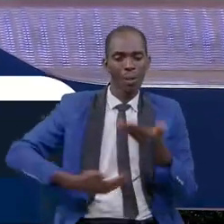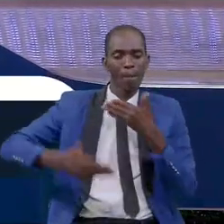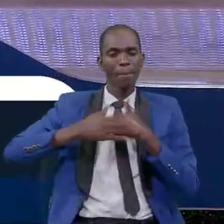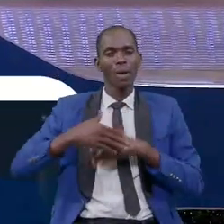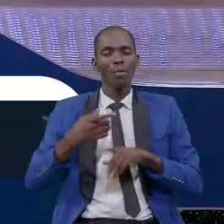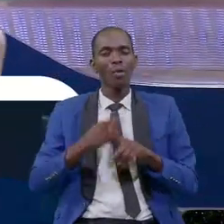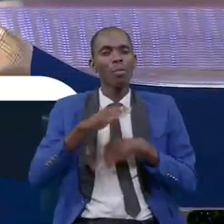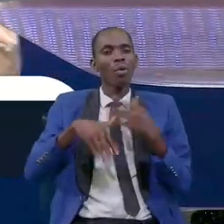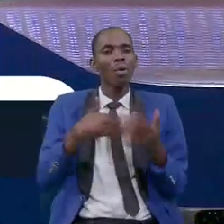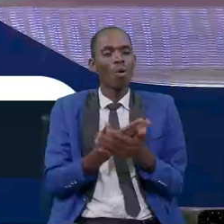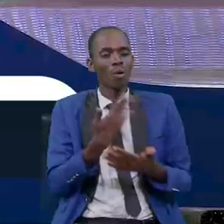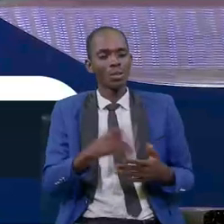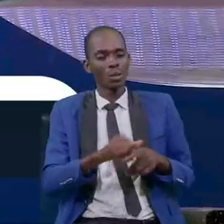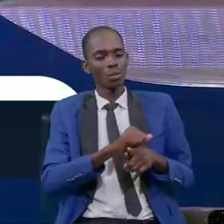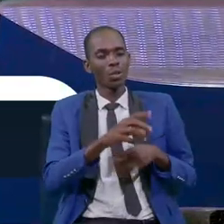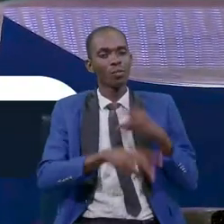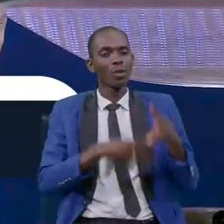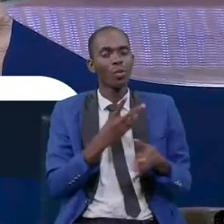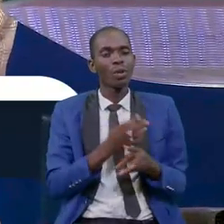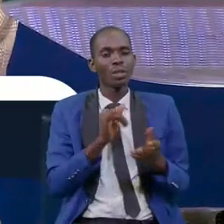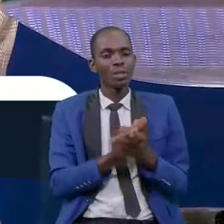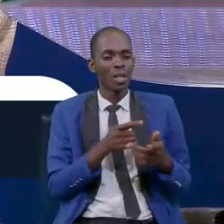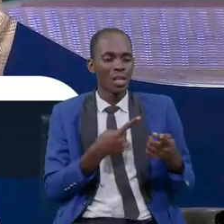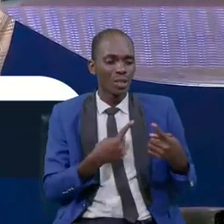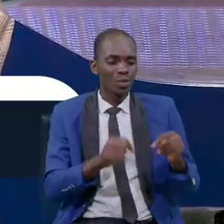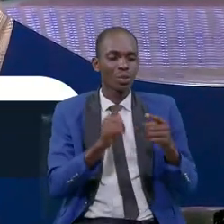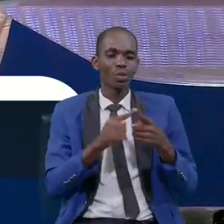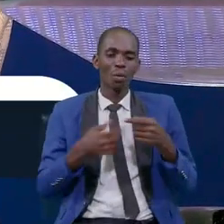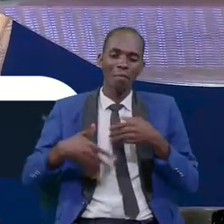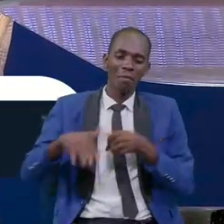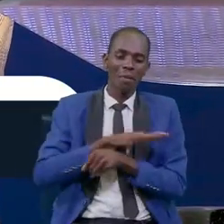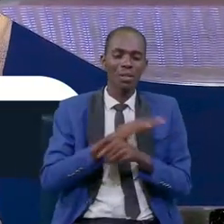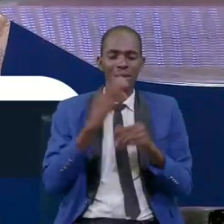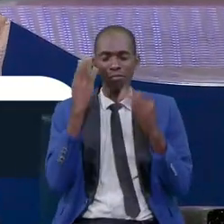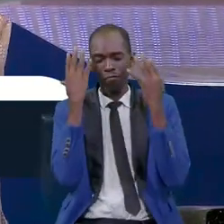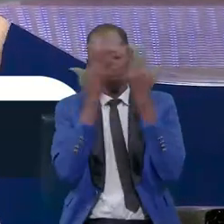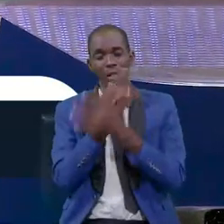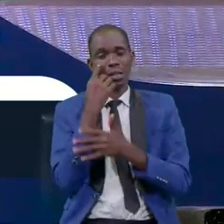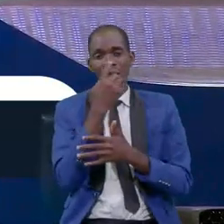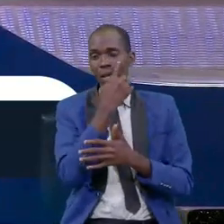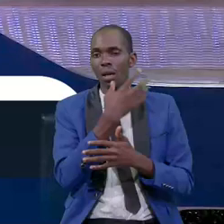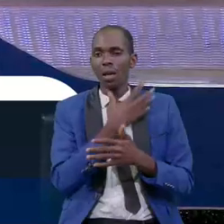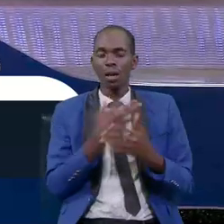ravissant des choses du monde qui vont essayer